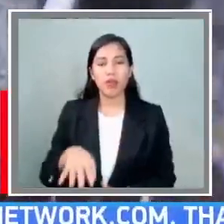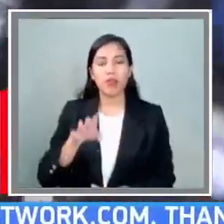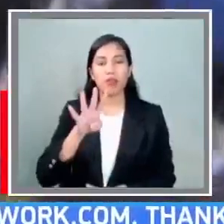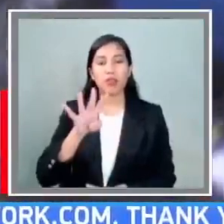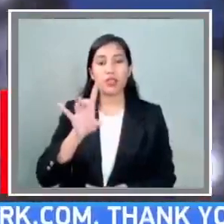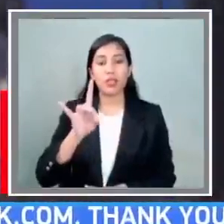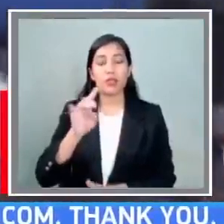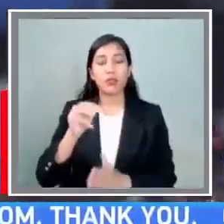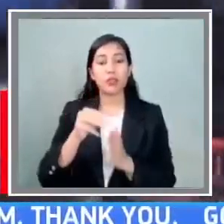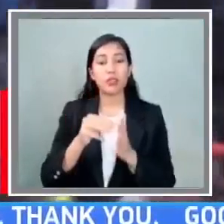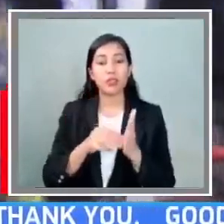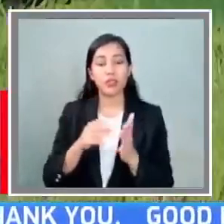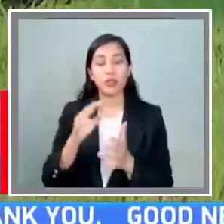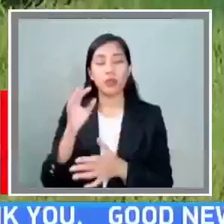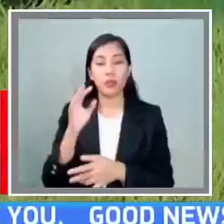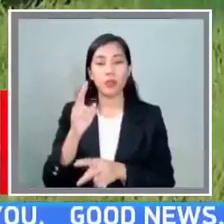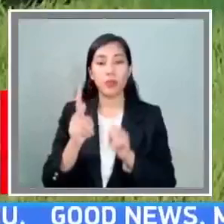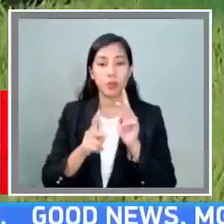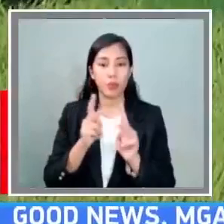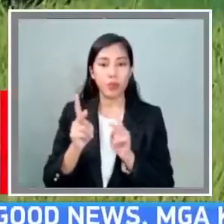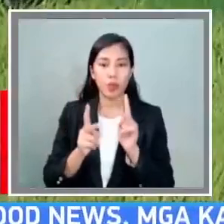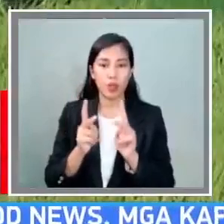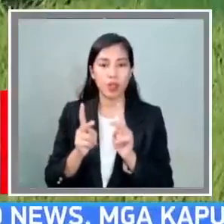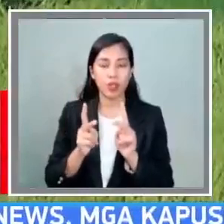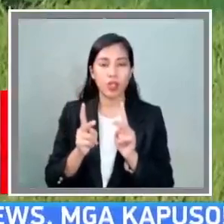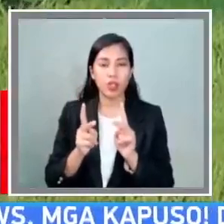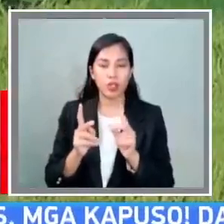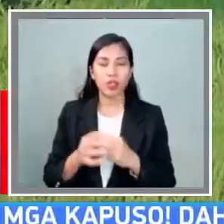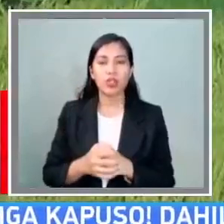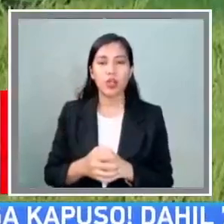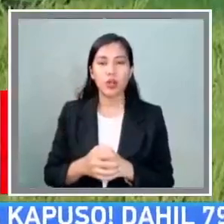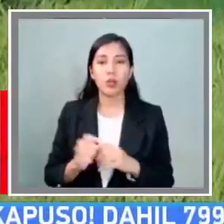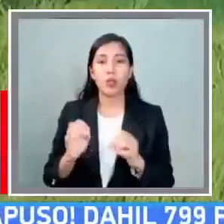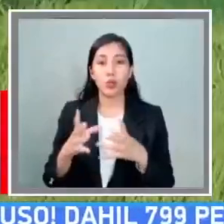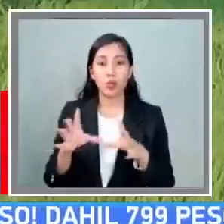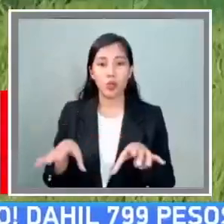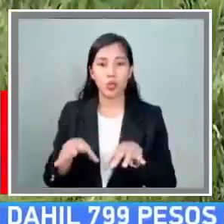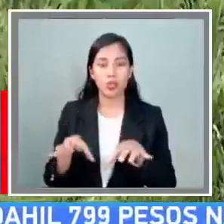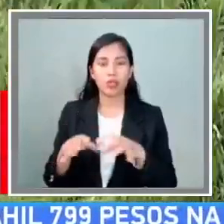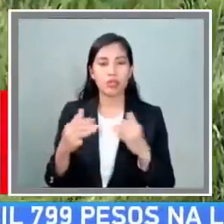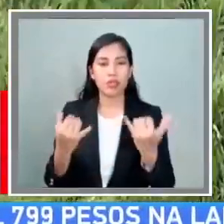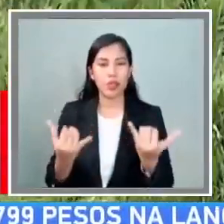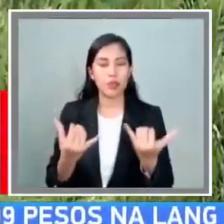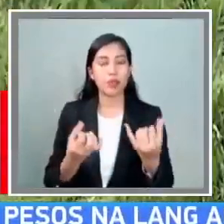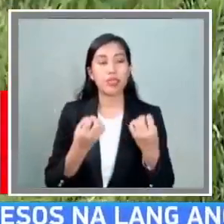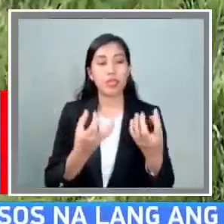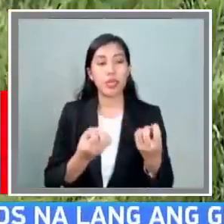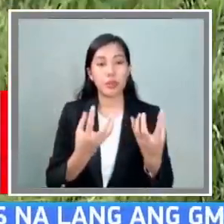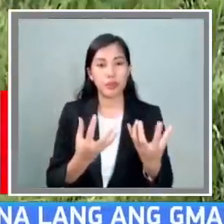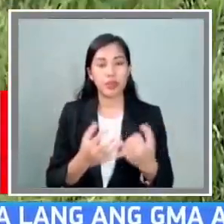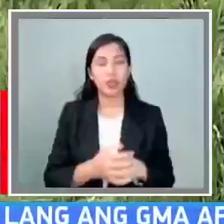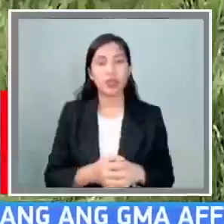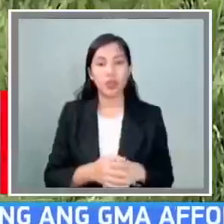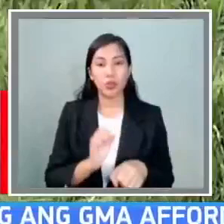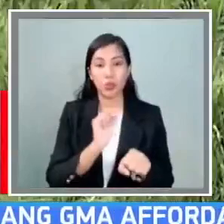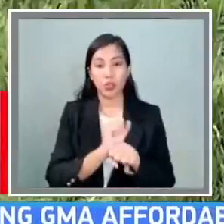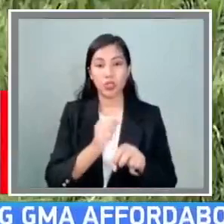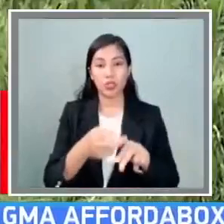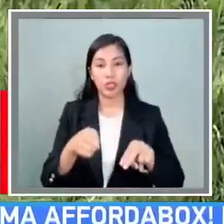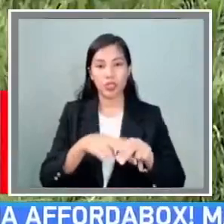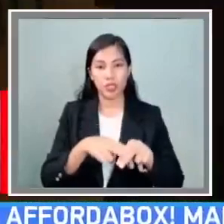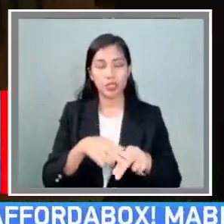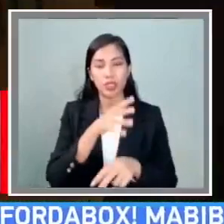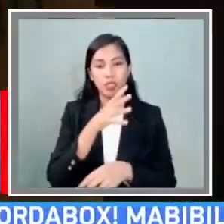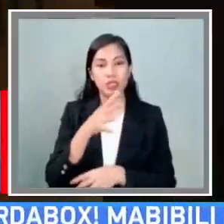Pilipino. Ang limang sektor naman na nakapagtala ng pinakamalaking pagdami ng mga empleyado ay ang agriculture, accommodation and food service